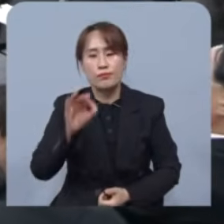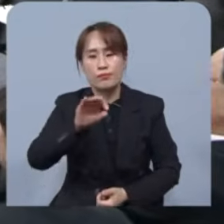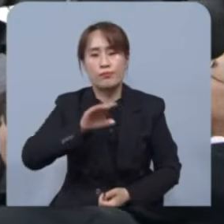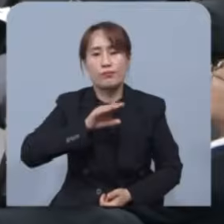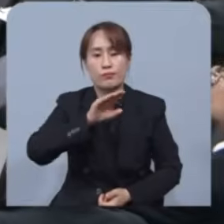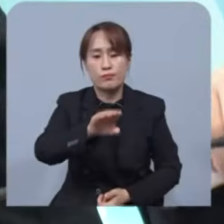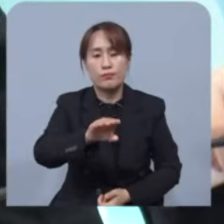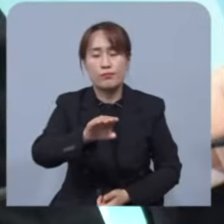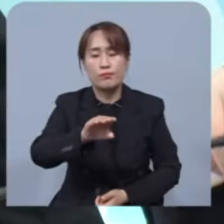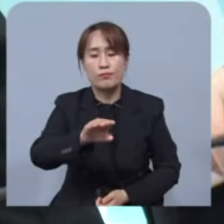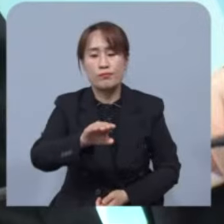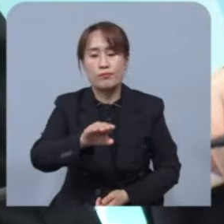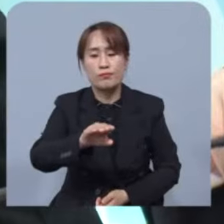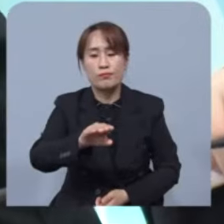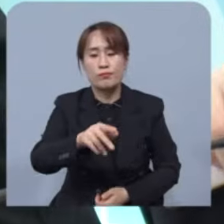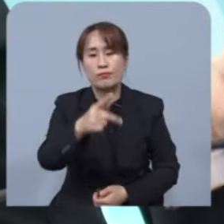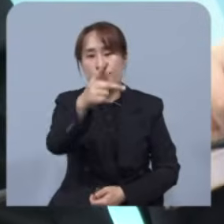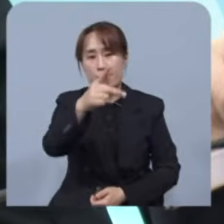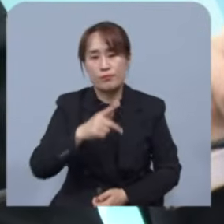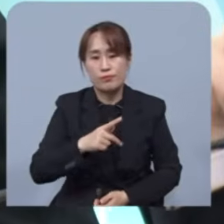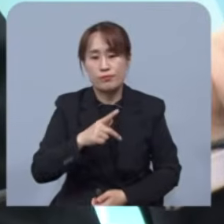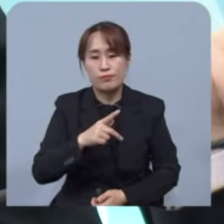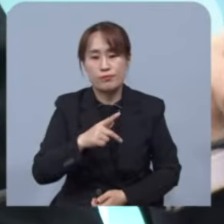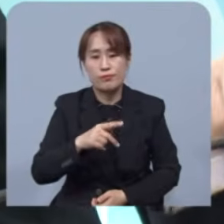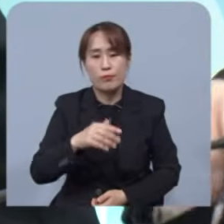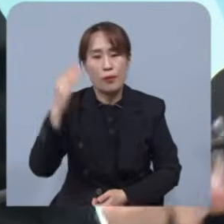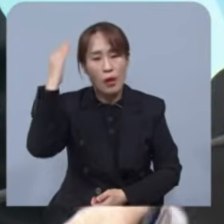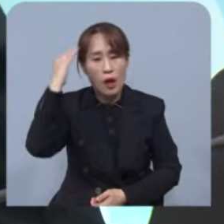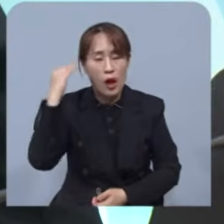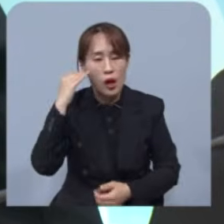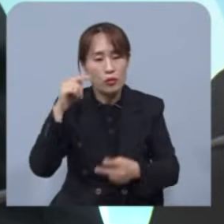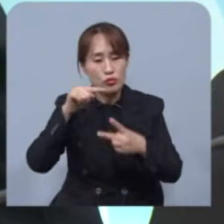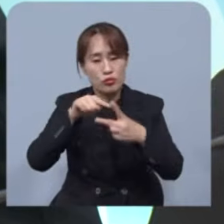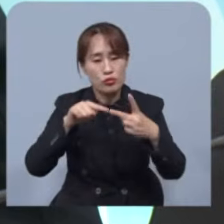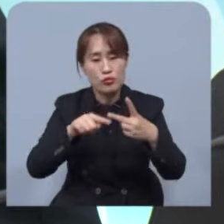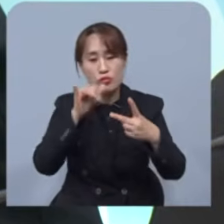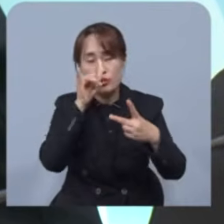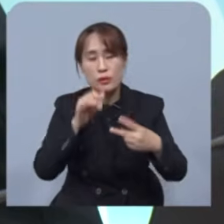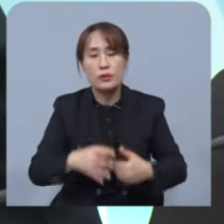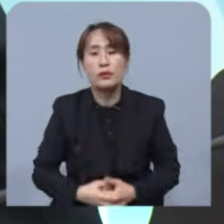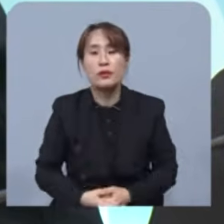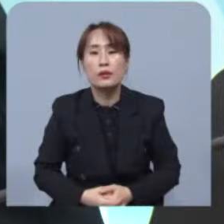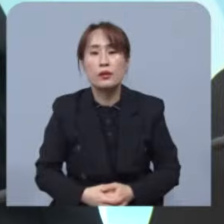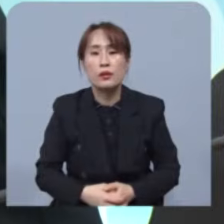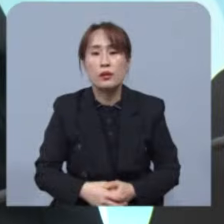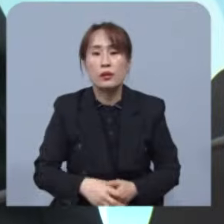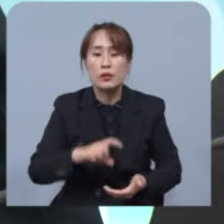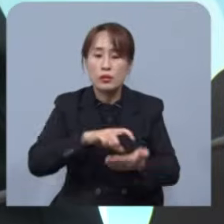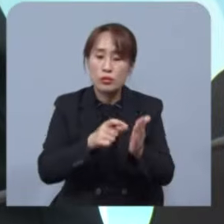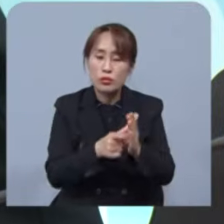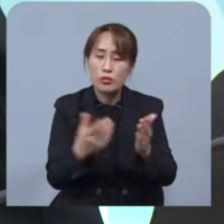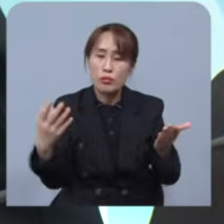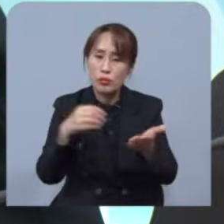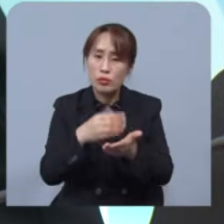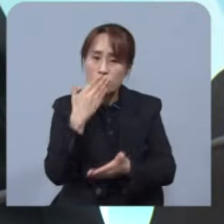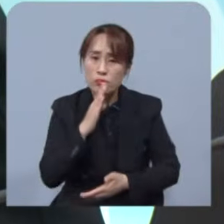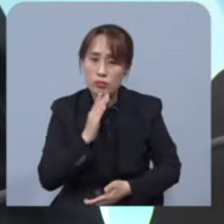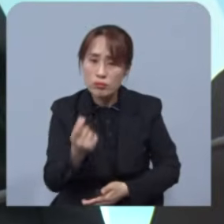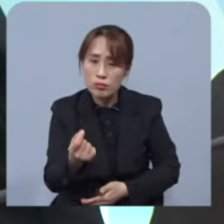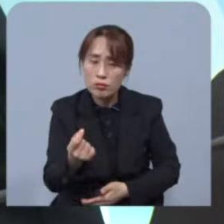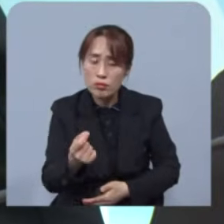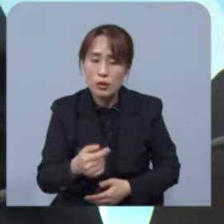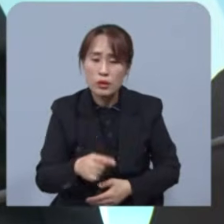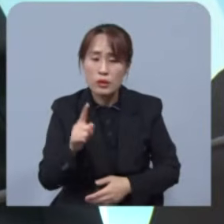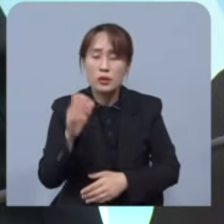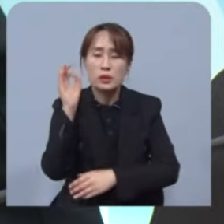투자 대출 우리나라는 둘 중에 하나 이렇게 돼 있는데 그걸 적절히 믹싱할 수도 있을 거긴 한데 그죠? 그